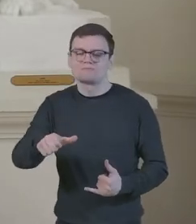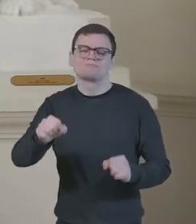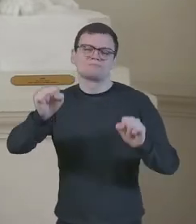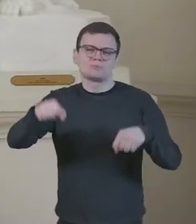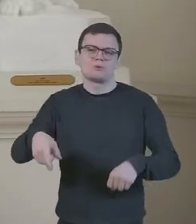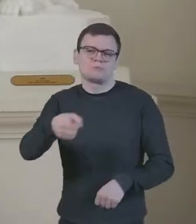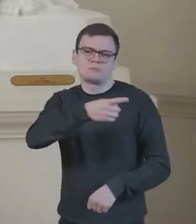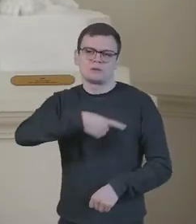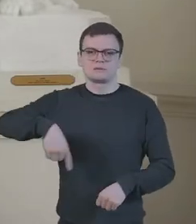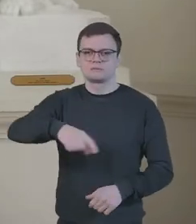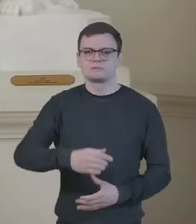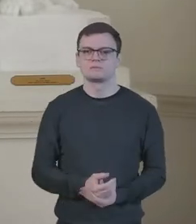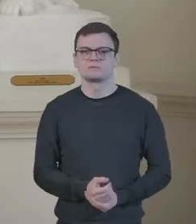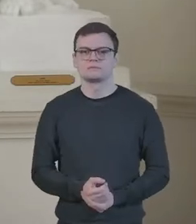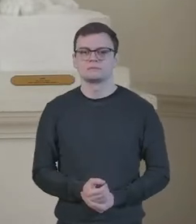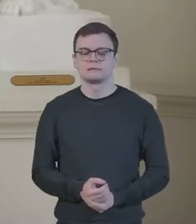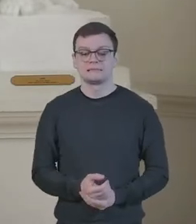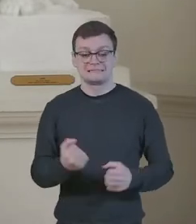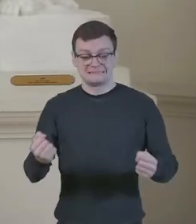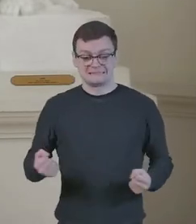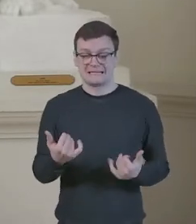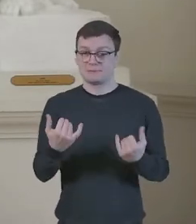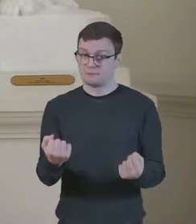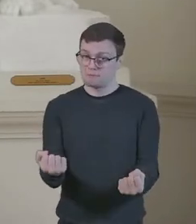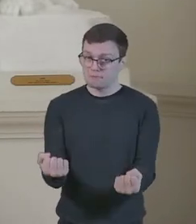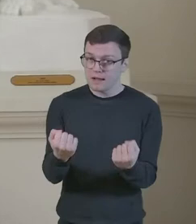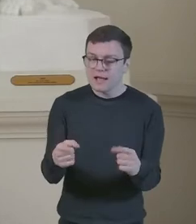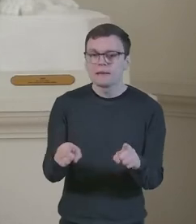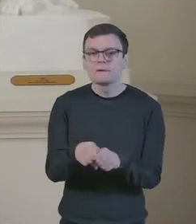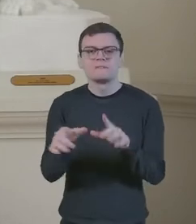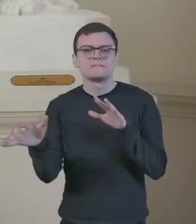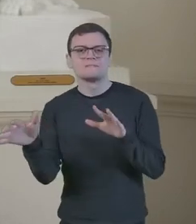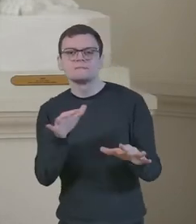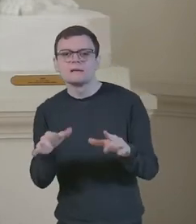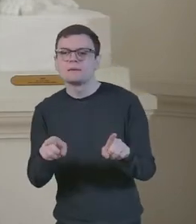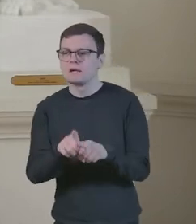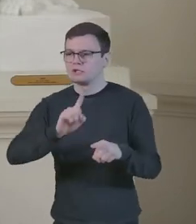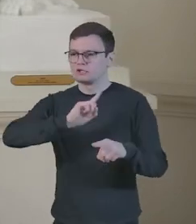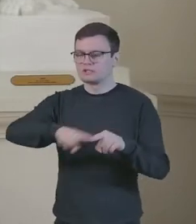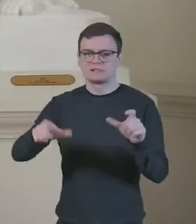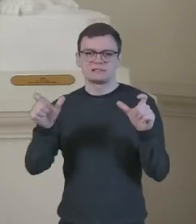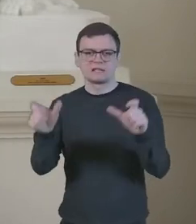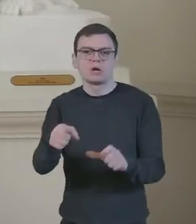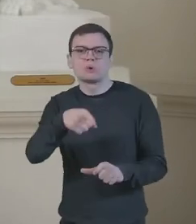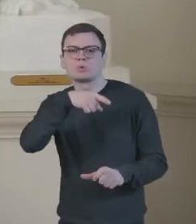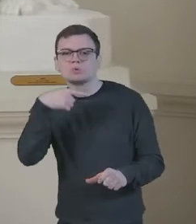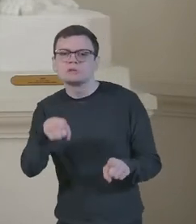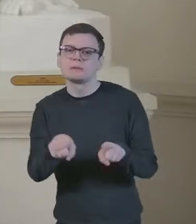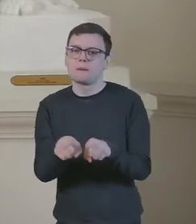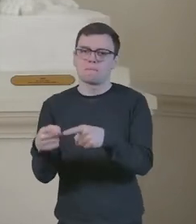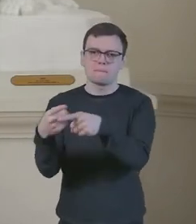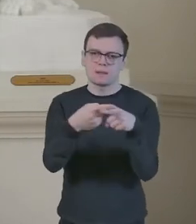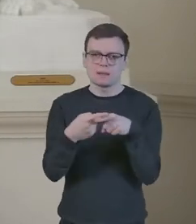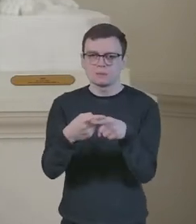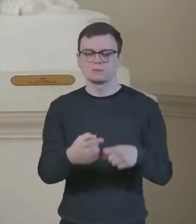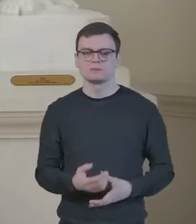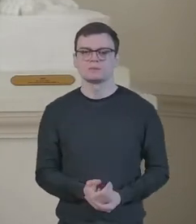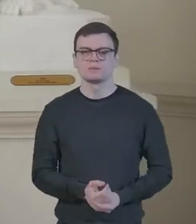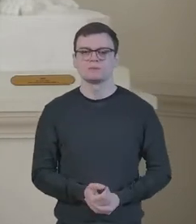metu. Ir būtent dėl to mes padarėme viską, kad galėtume paremti Ukrainos žmonės tiek mūsų